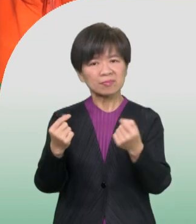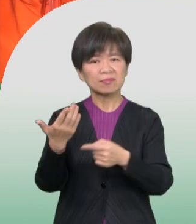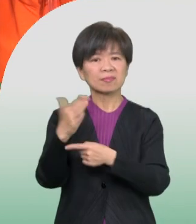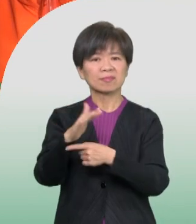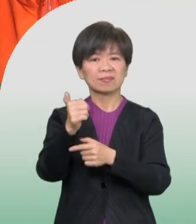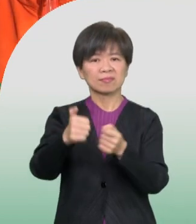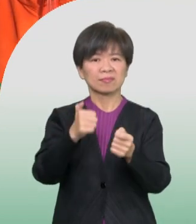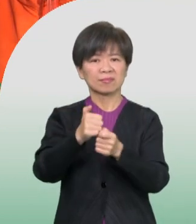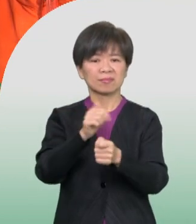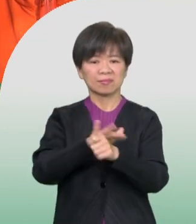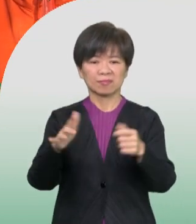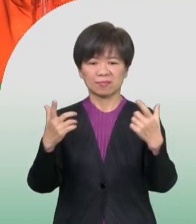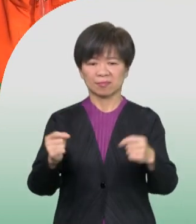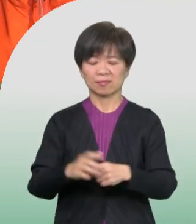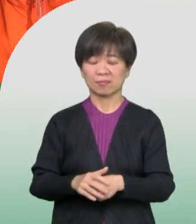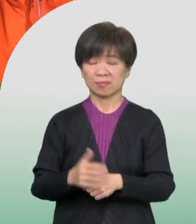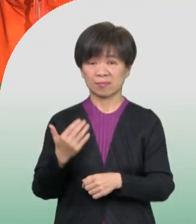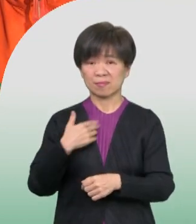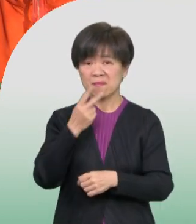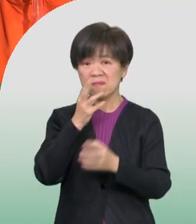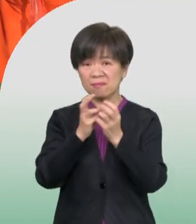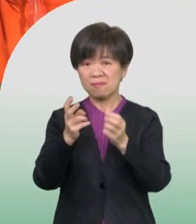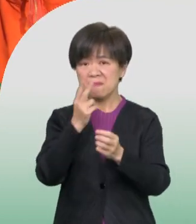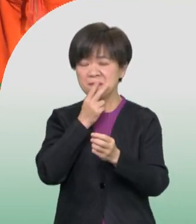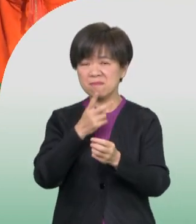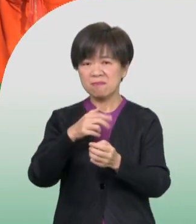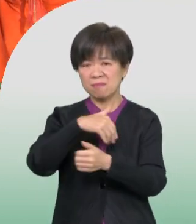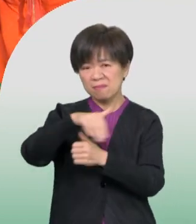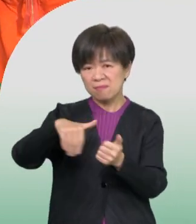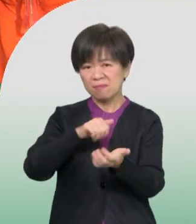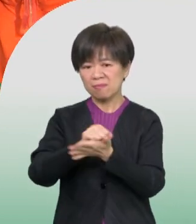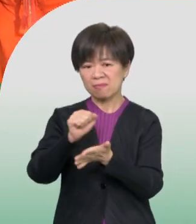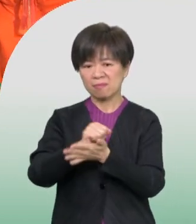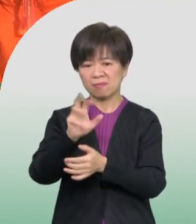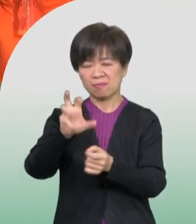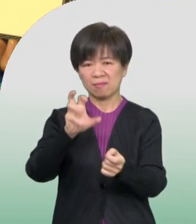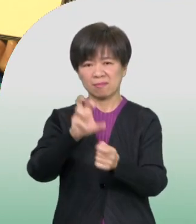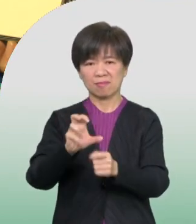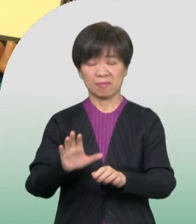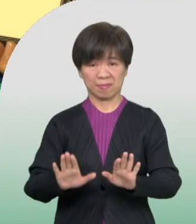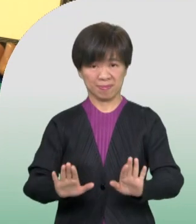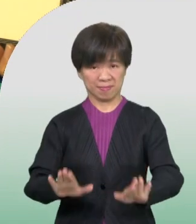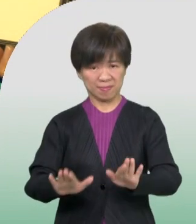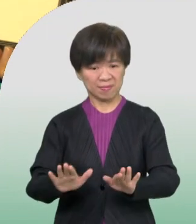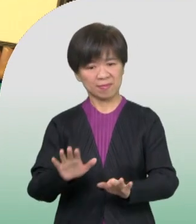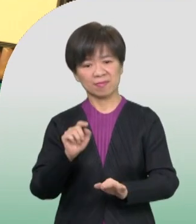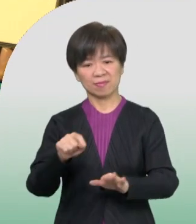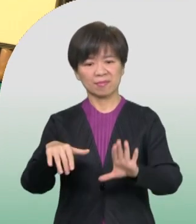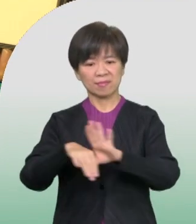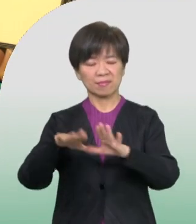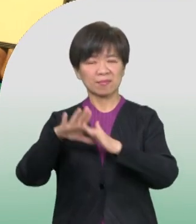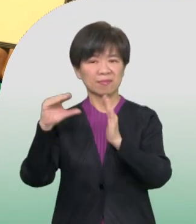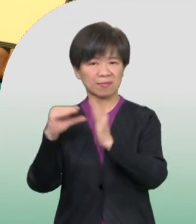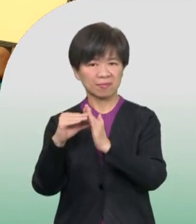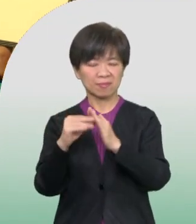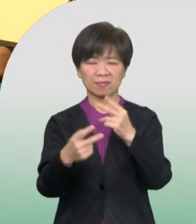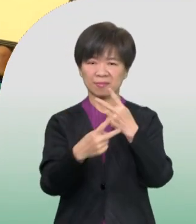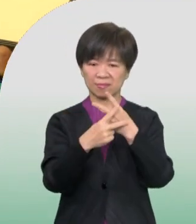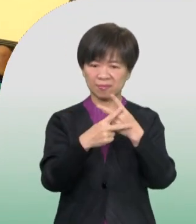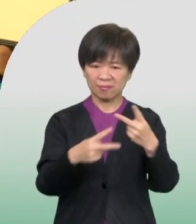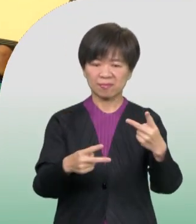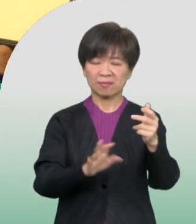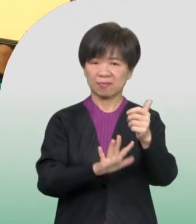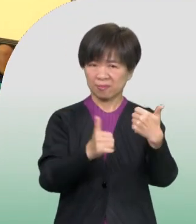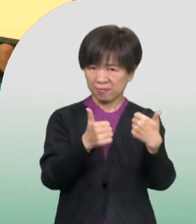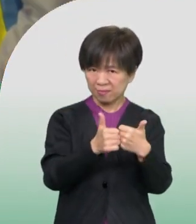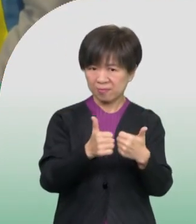也系佮亚细亚古啊出版啊80周年的日子，所以今日啊有文化局、闹客家